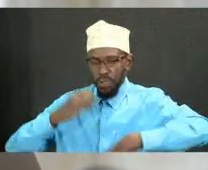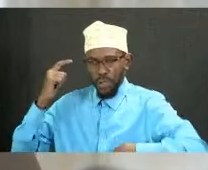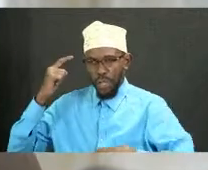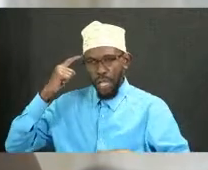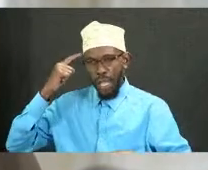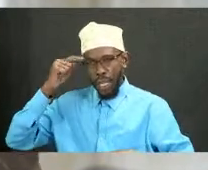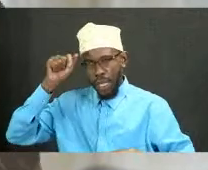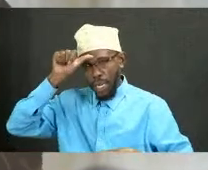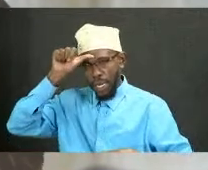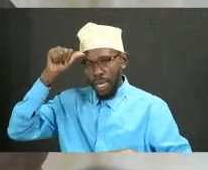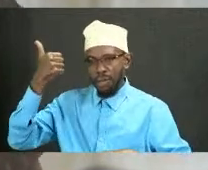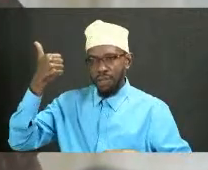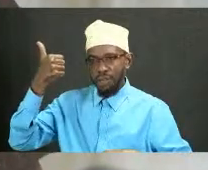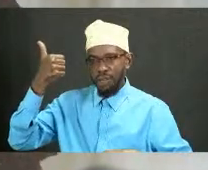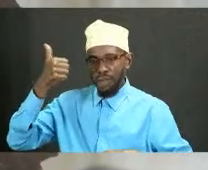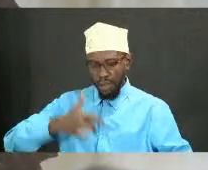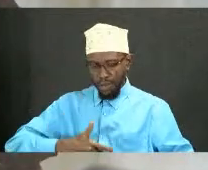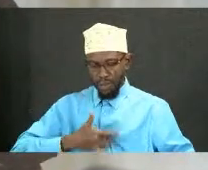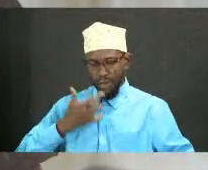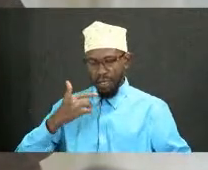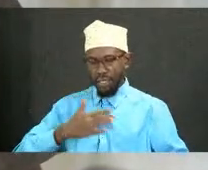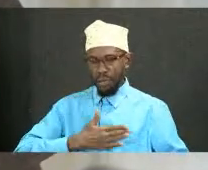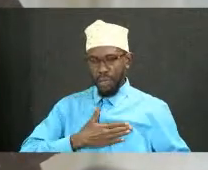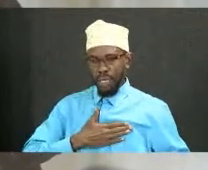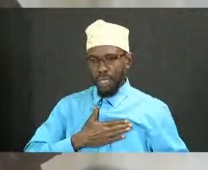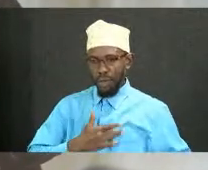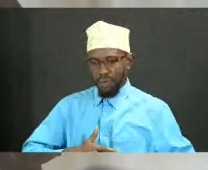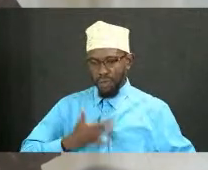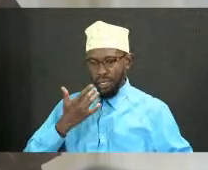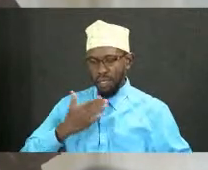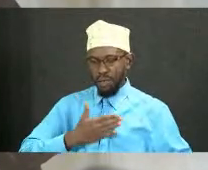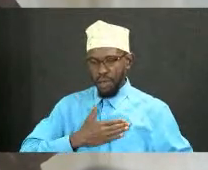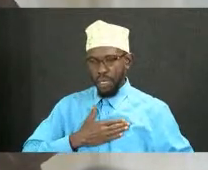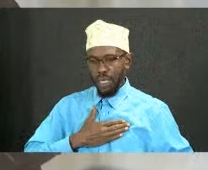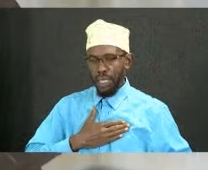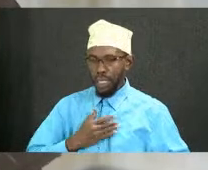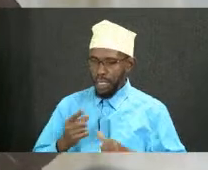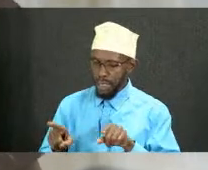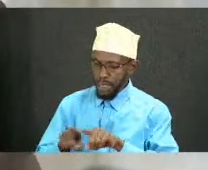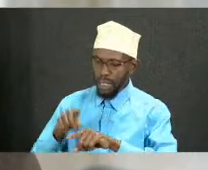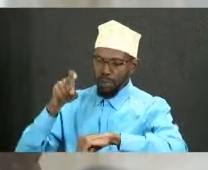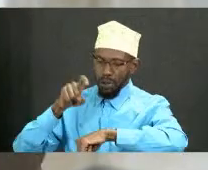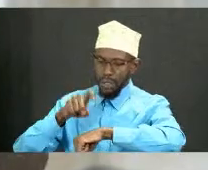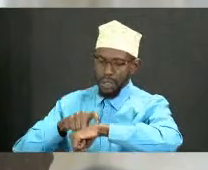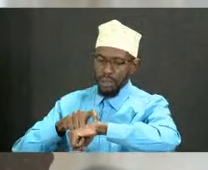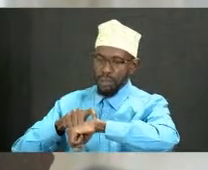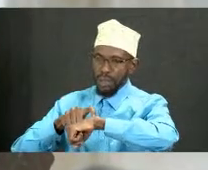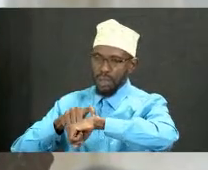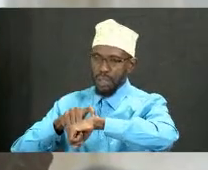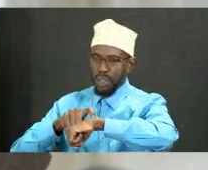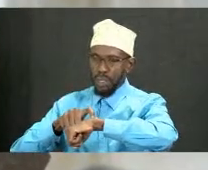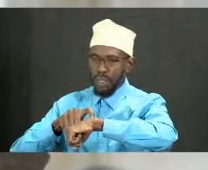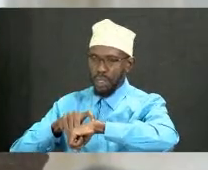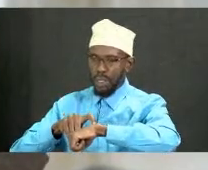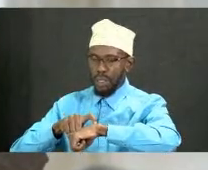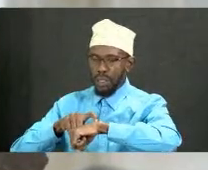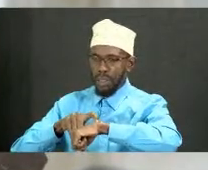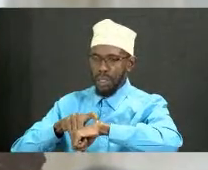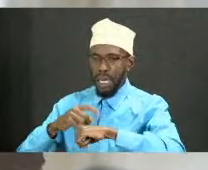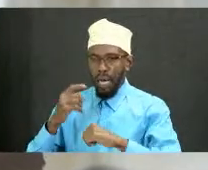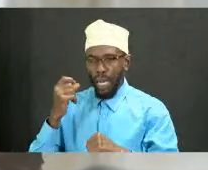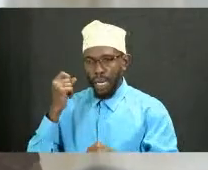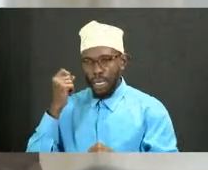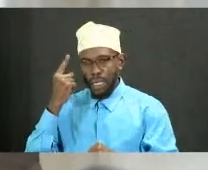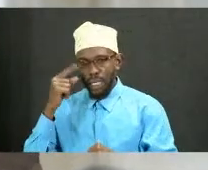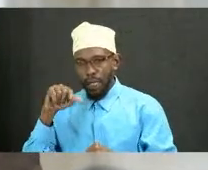intelligence basically ni hisia zangu, kuhimili hisia zangu, but at the same time neza himili na